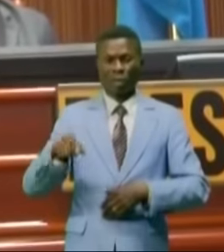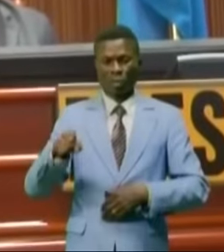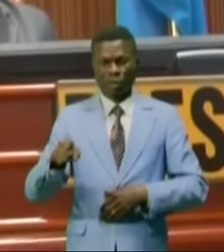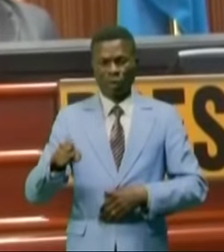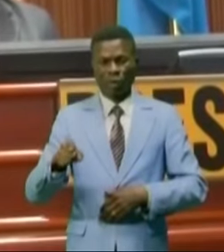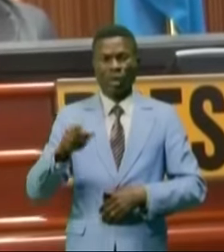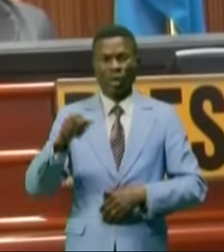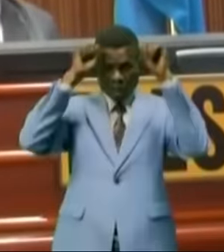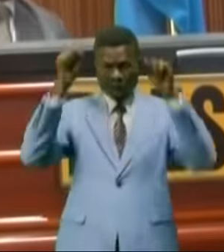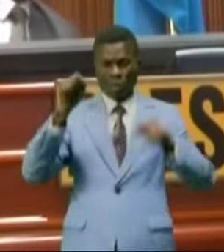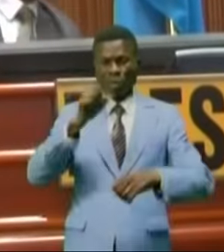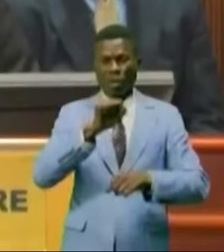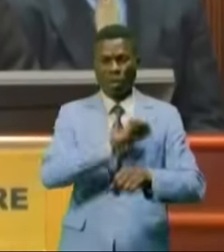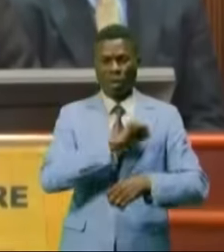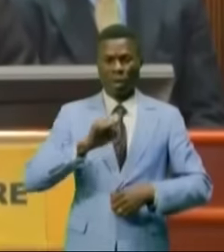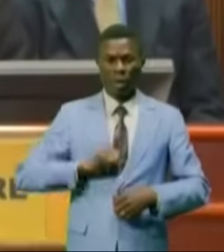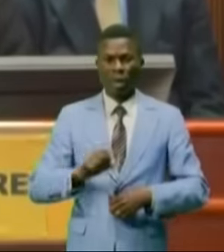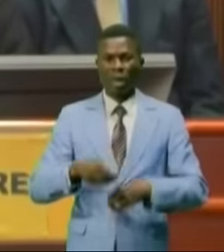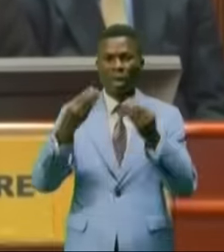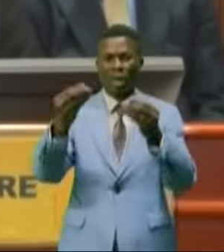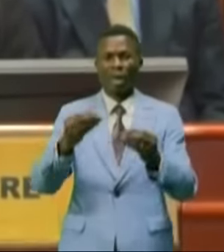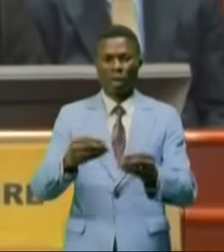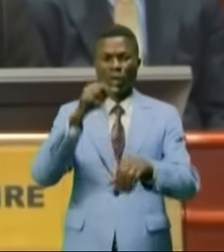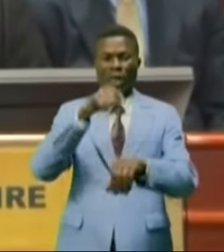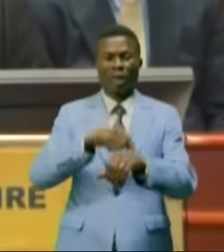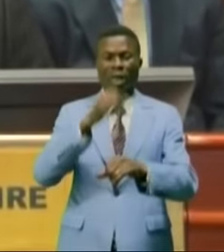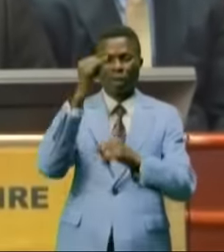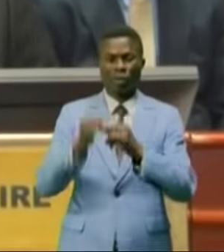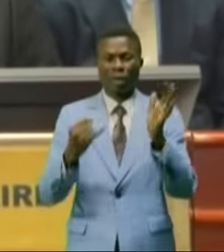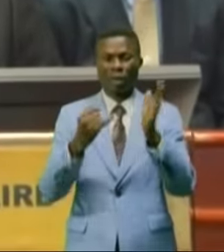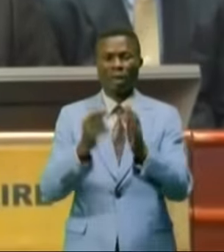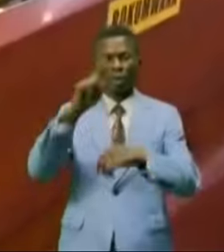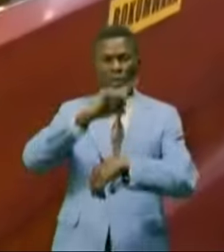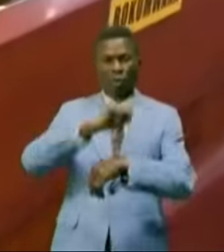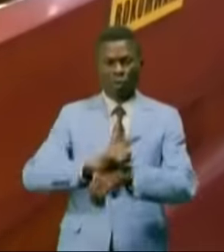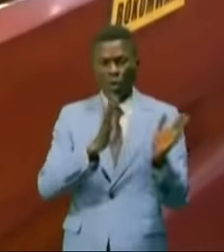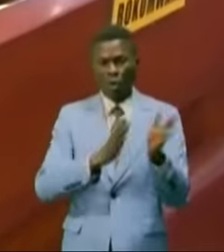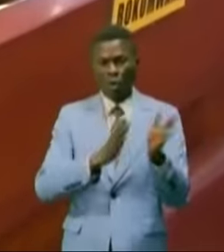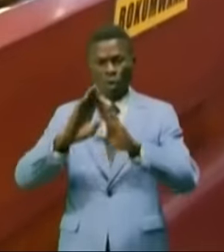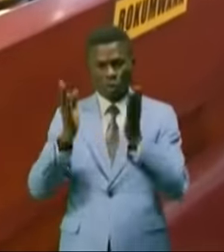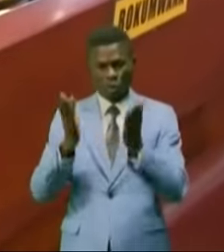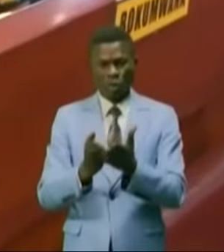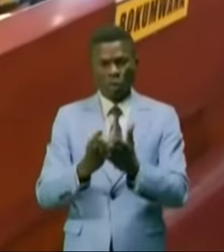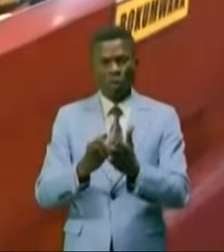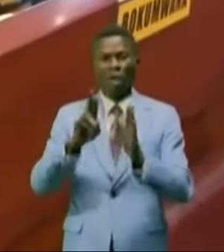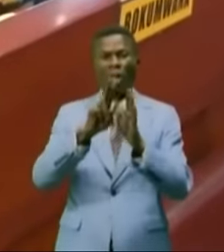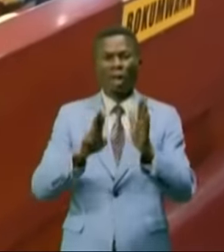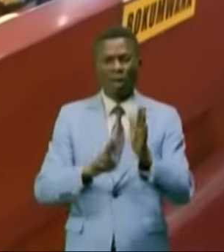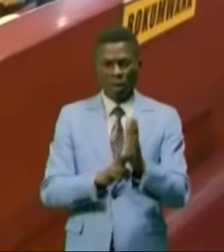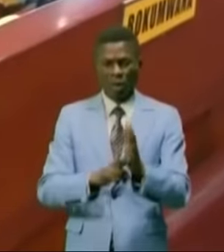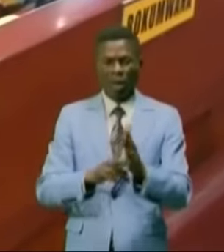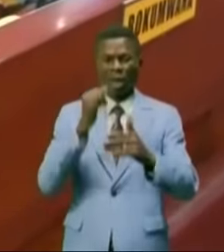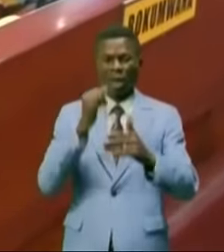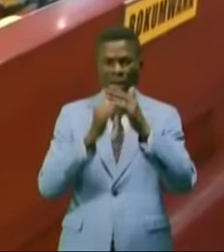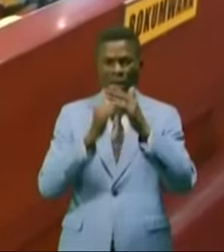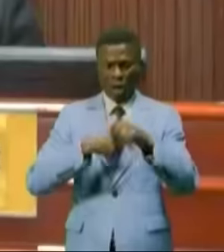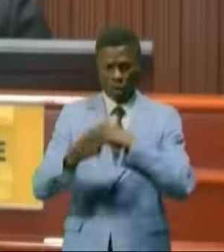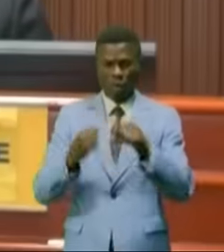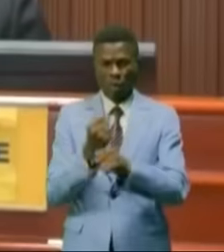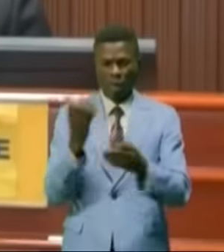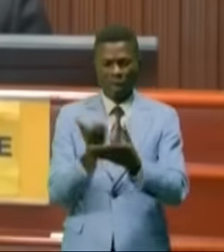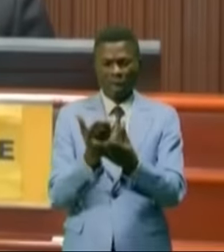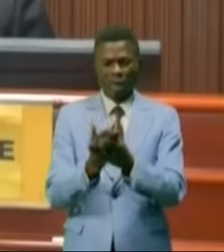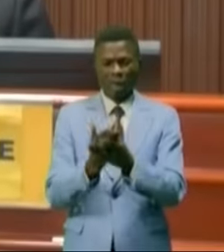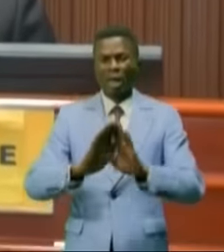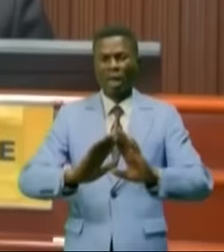haute a accordé un délai de 6 jours pour ressortir parmi les dispositions qui existent des amendements en vue de produire un texte